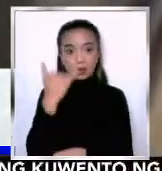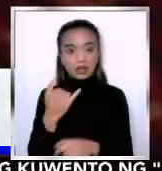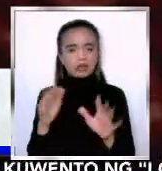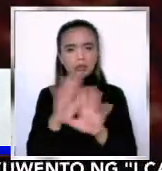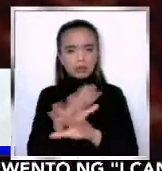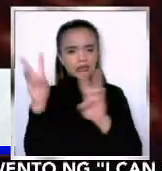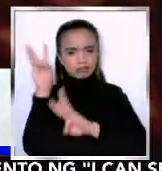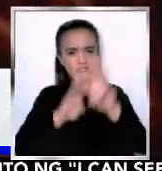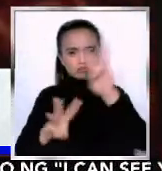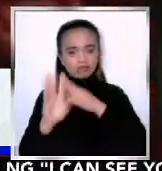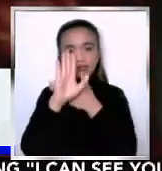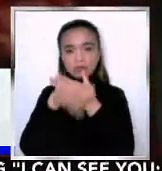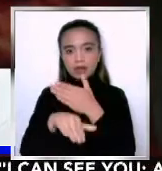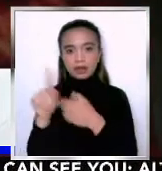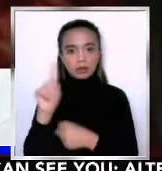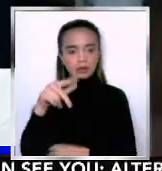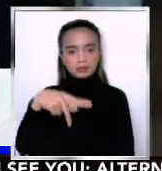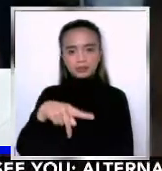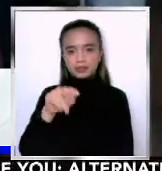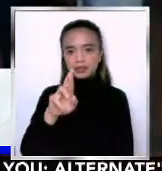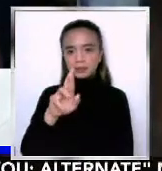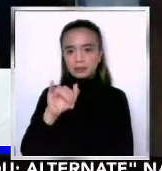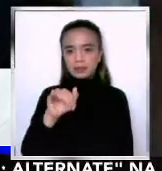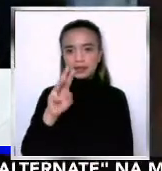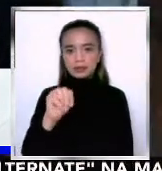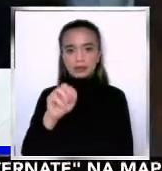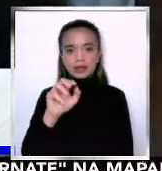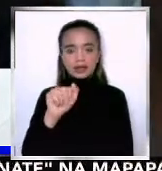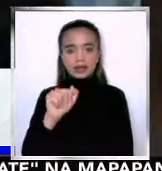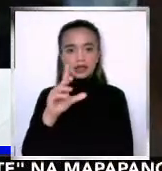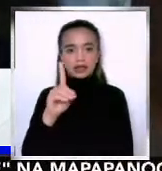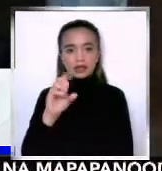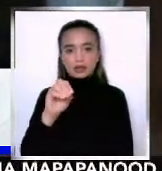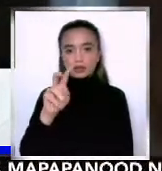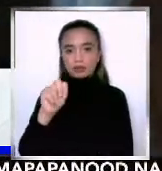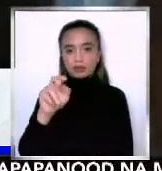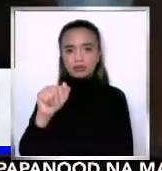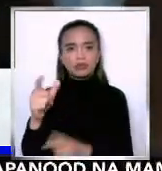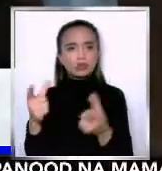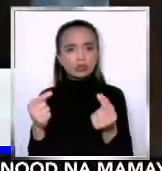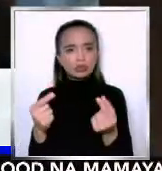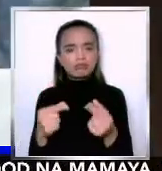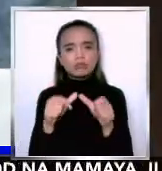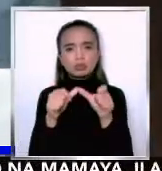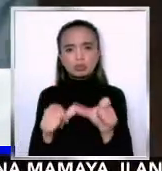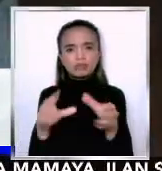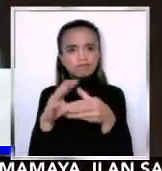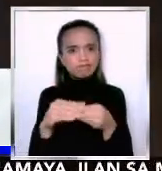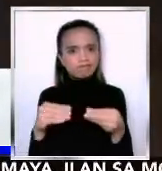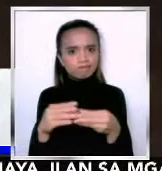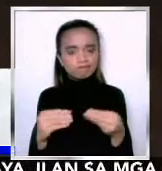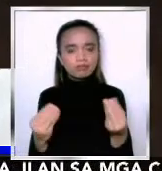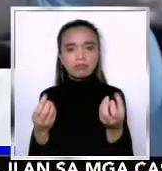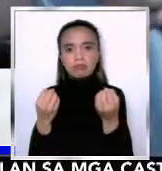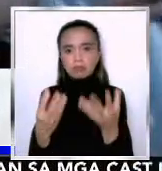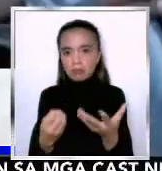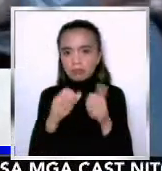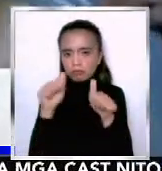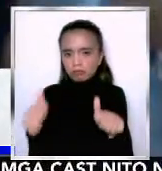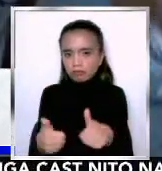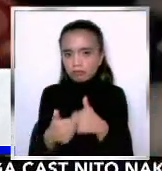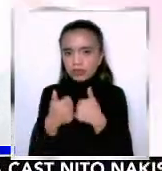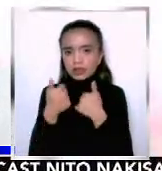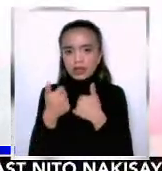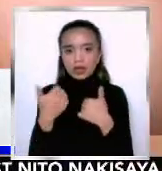series na Prima Donas para ituloy ang kwento ng kanilang buhay na puno ng pagsubok at mga makapigil hiningang